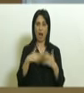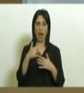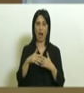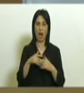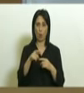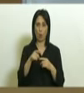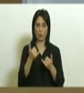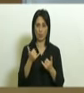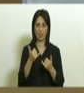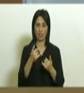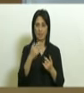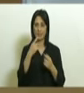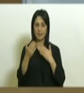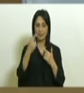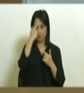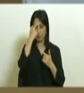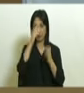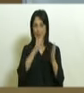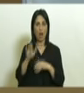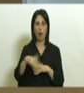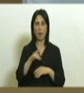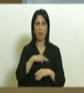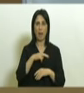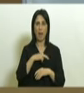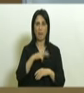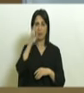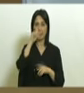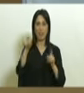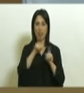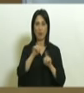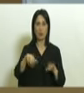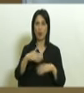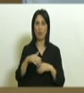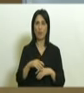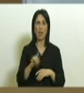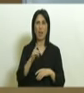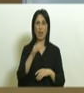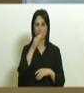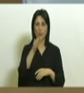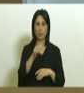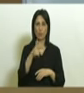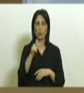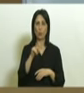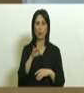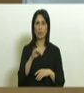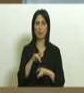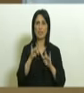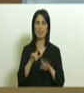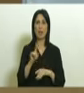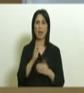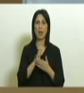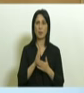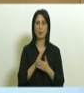message box-ში დღეს, არ ახართ დალაგებული მთავრობა და პარლამენტი ერთმანეთთან. იმიტომ რომ რატო ეხავე გეტყვი Google-ი? საქმე ისეთ